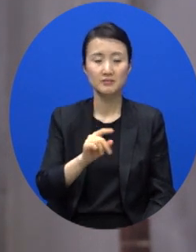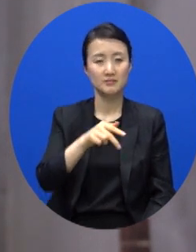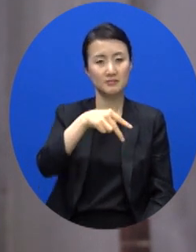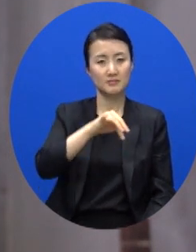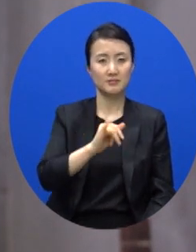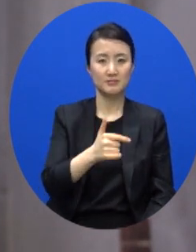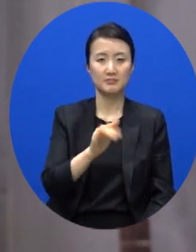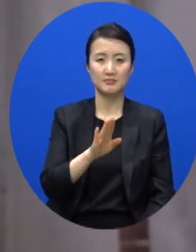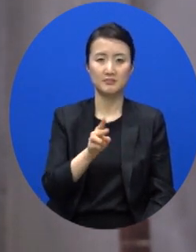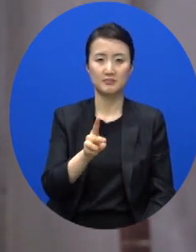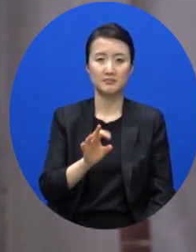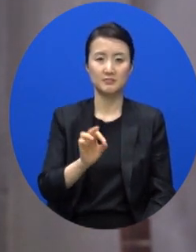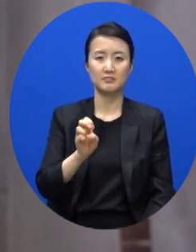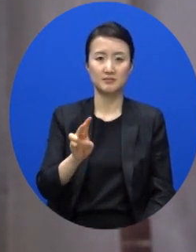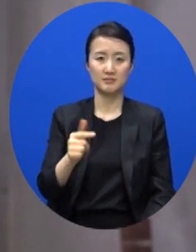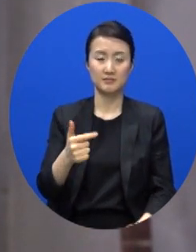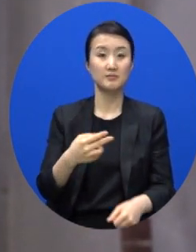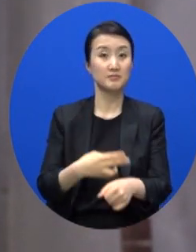들어가서,